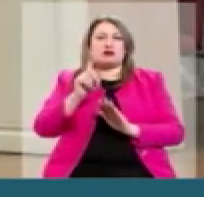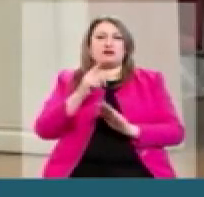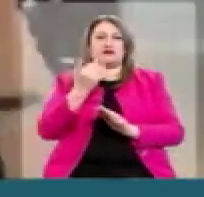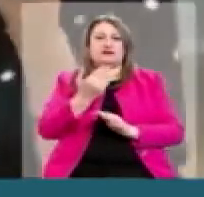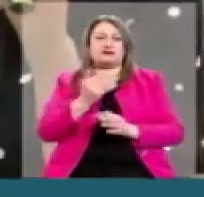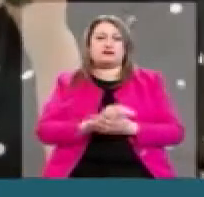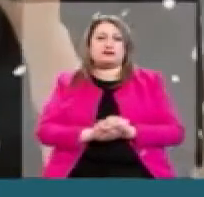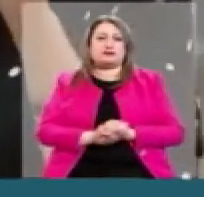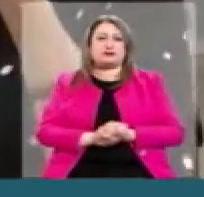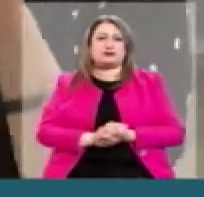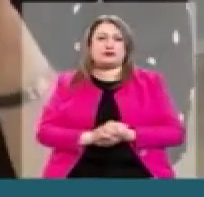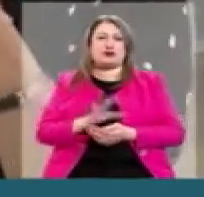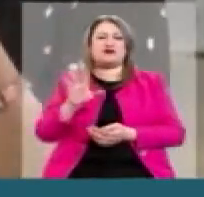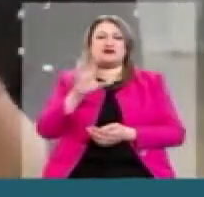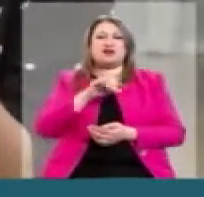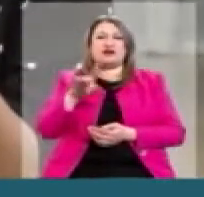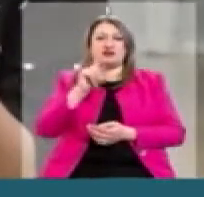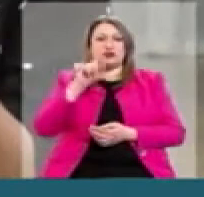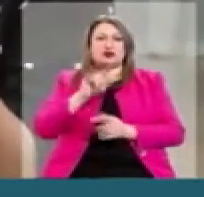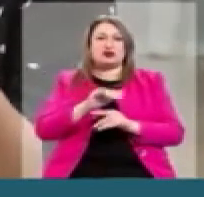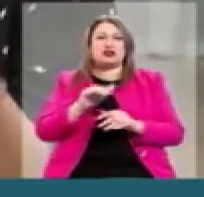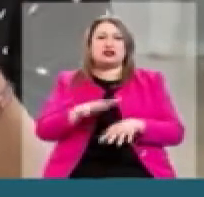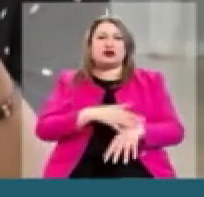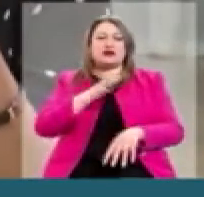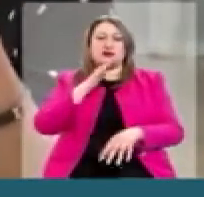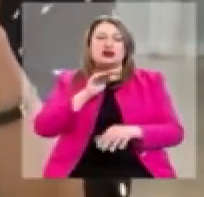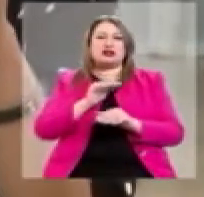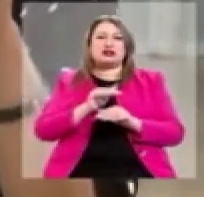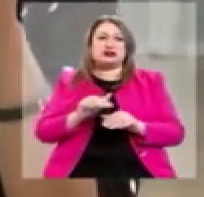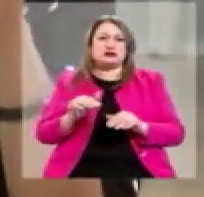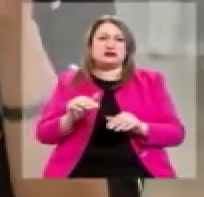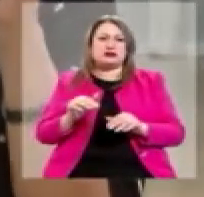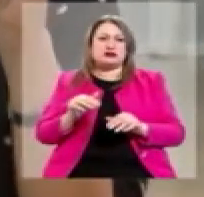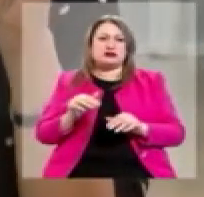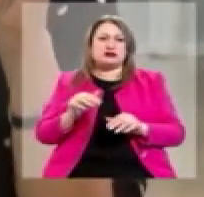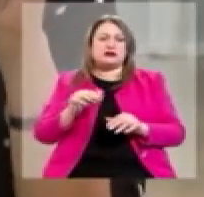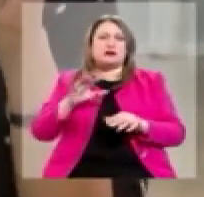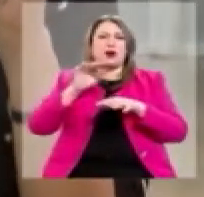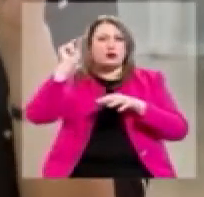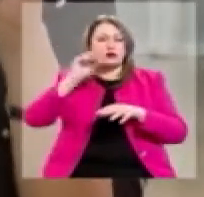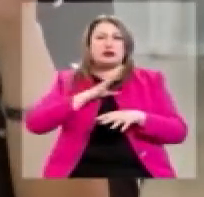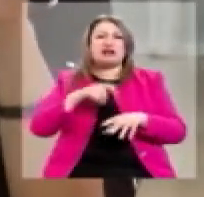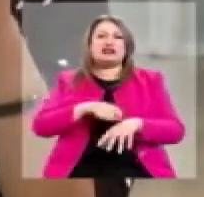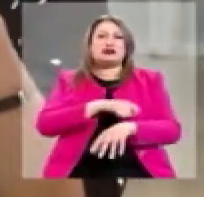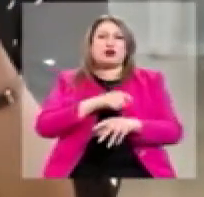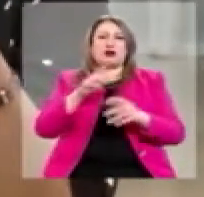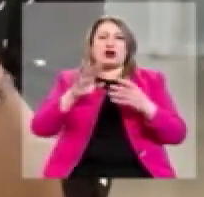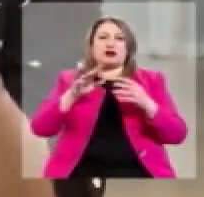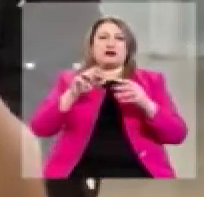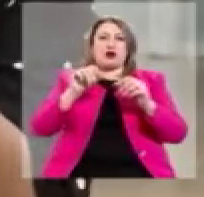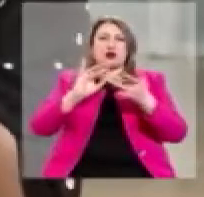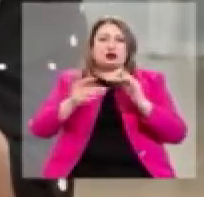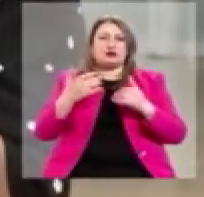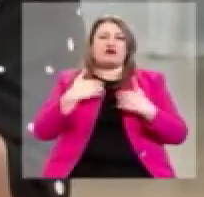слова, прошу. Все вы знаете, что длительное время дебатное движение у нас проходило в дистанционном формате. Поэтому я